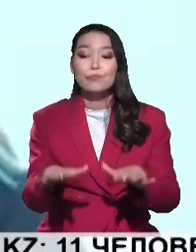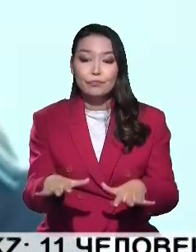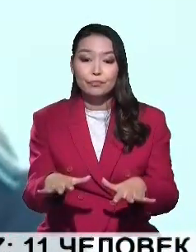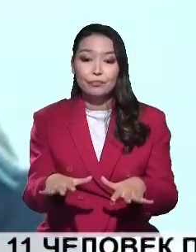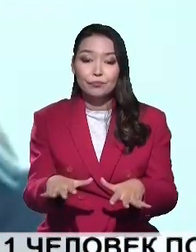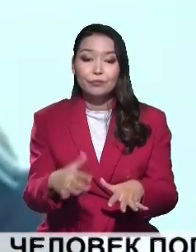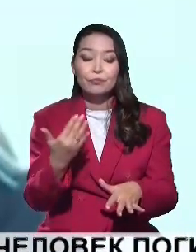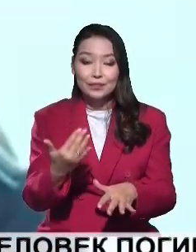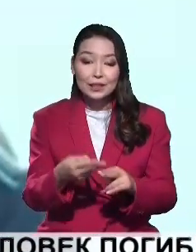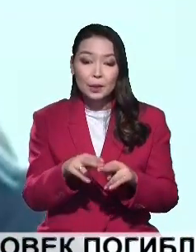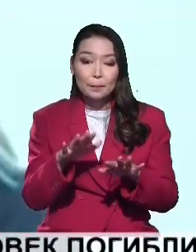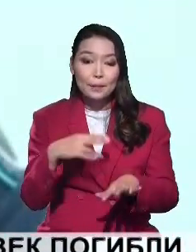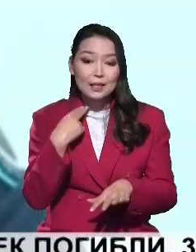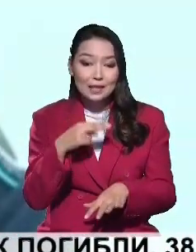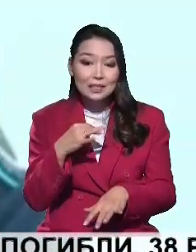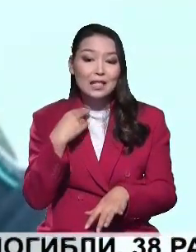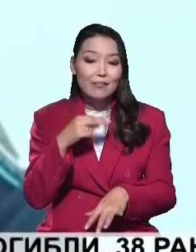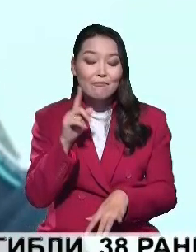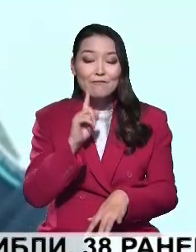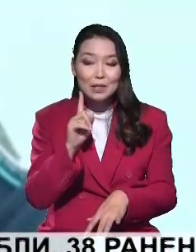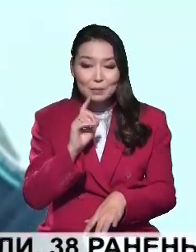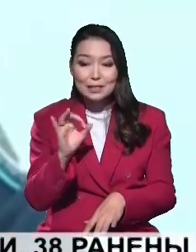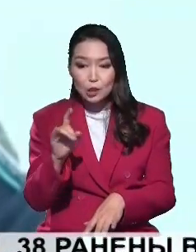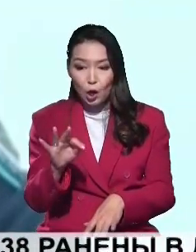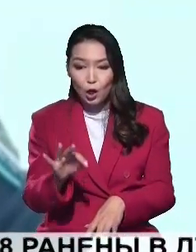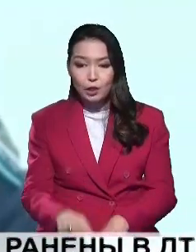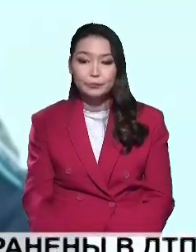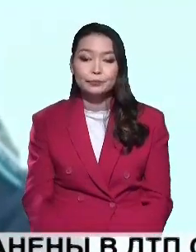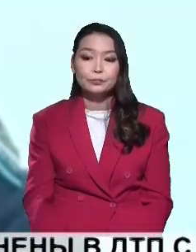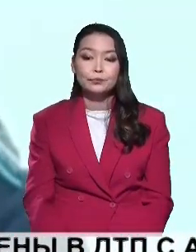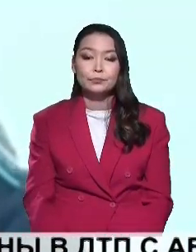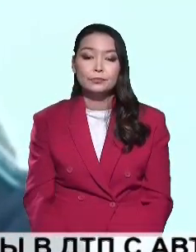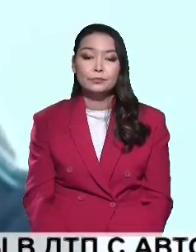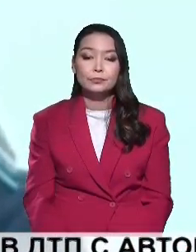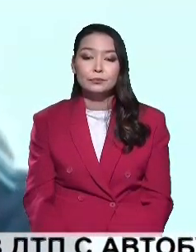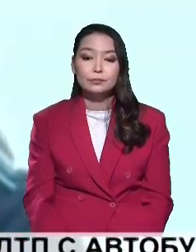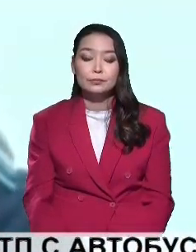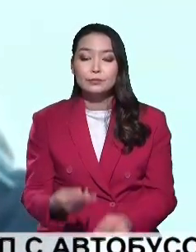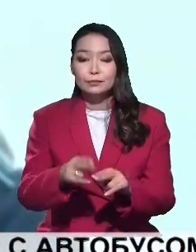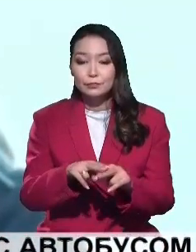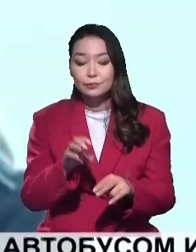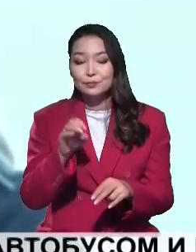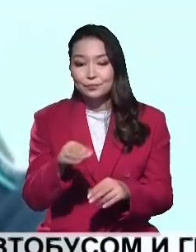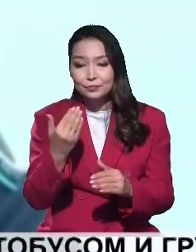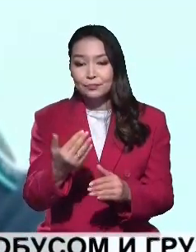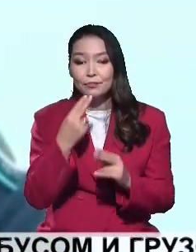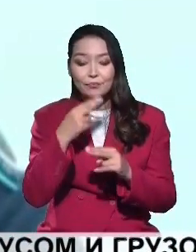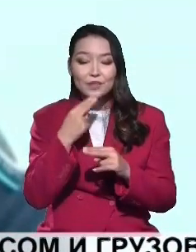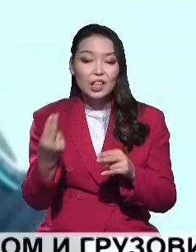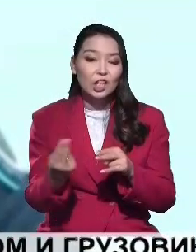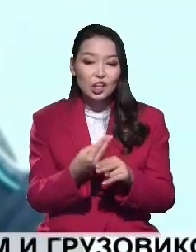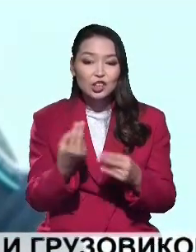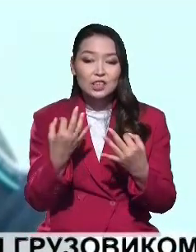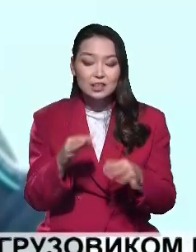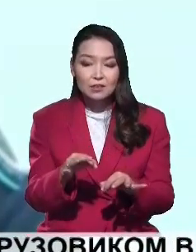следственных изоляторах и изоляторах временного содержания санкция данной статьи предусматривает Лишение свободы до